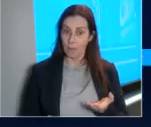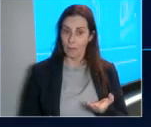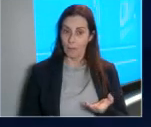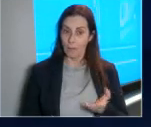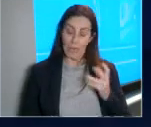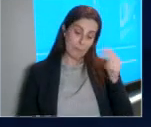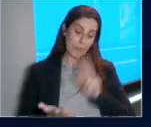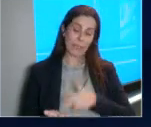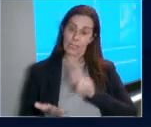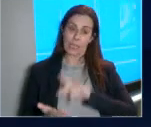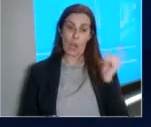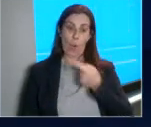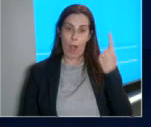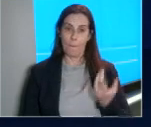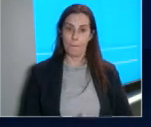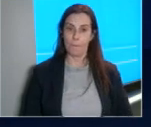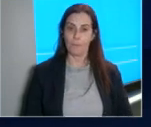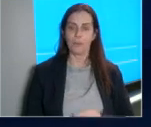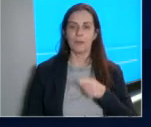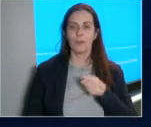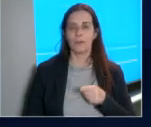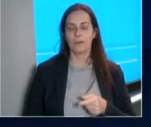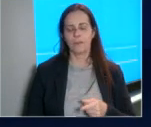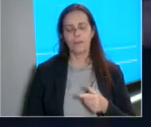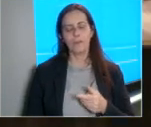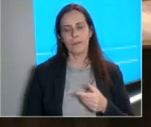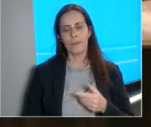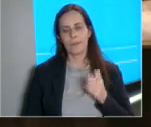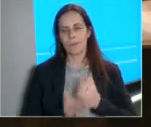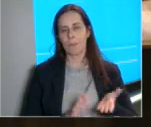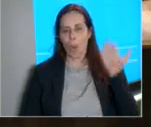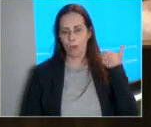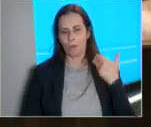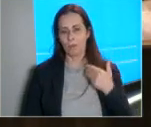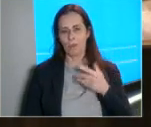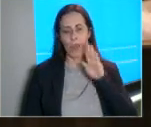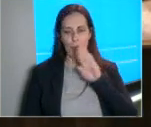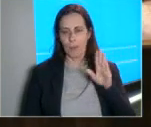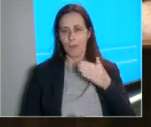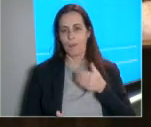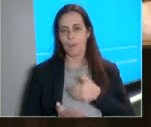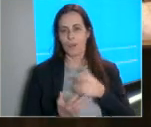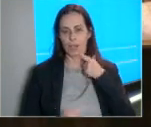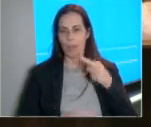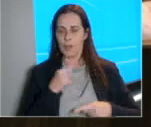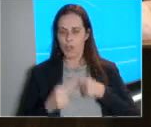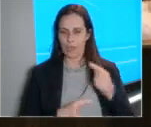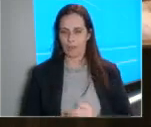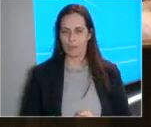כלומר, עם צדק שיופעת. זה כבר הרבה מאחורינו. העניין הזה של נתניהו נמשך כבר כמה